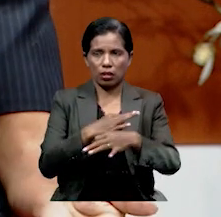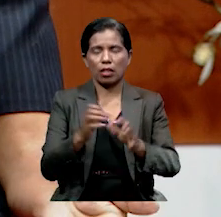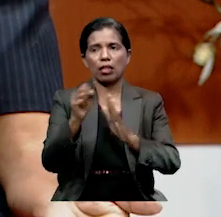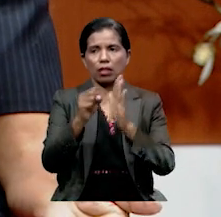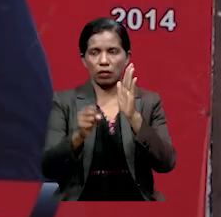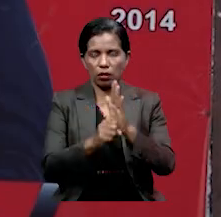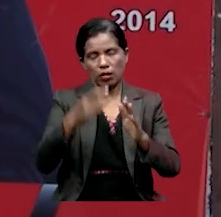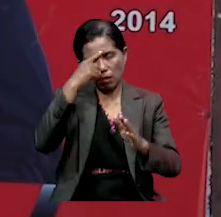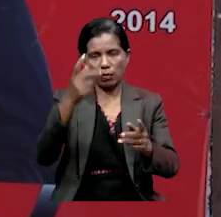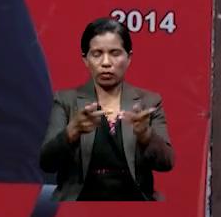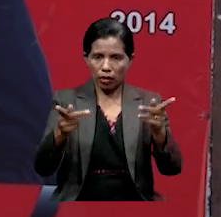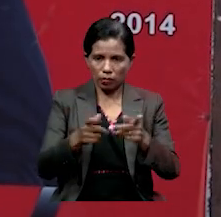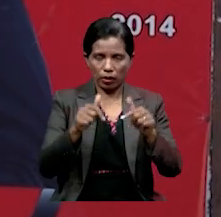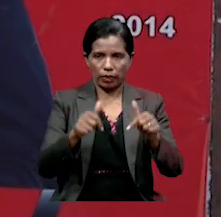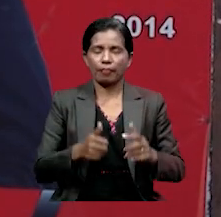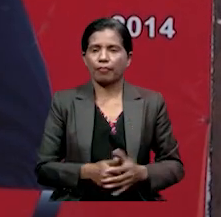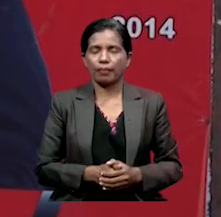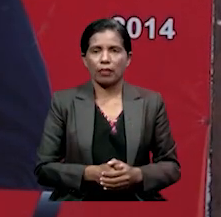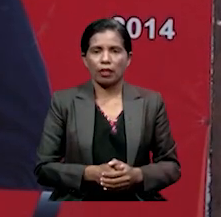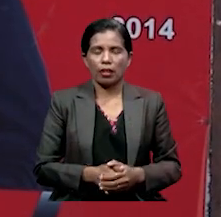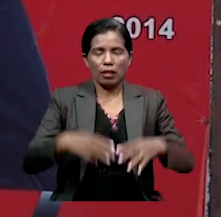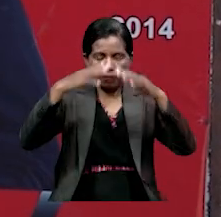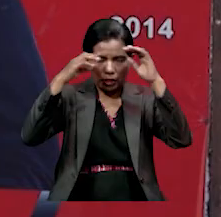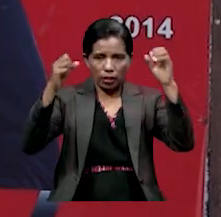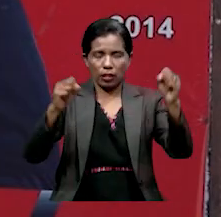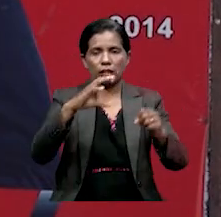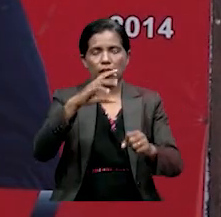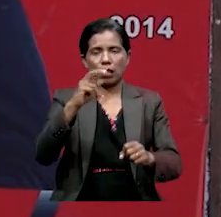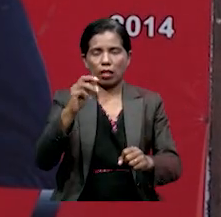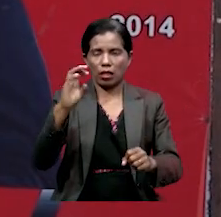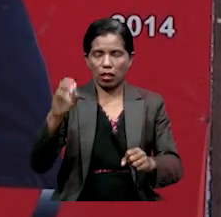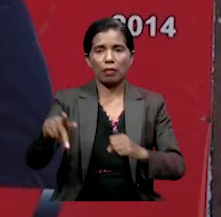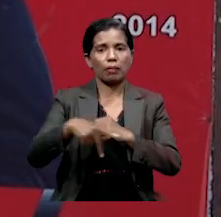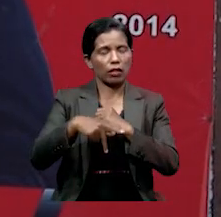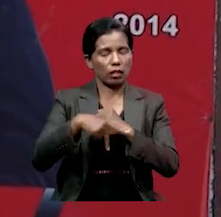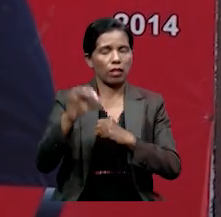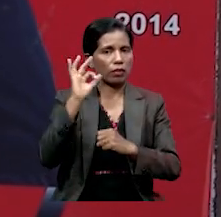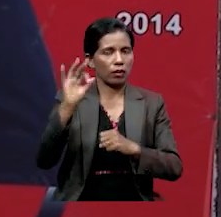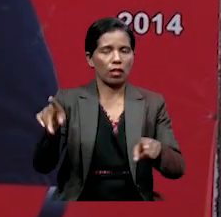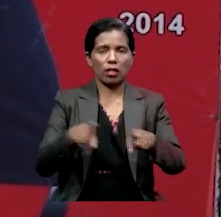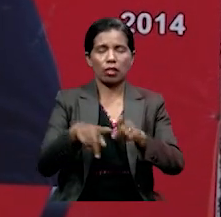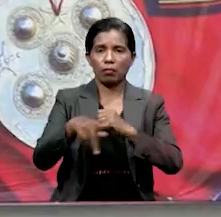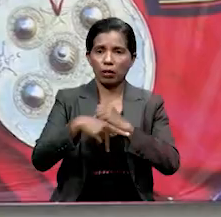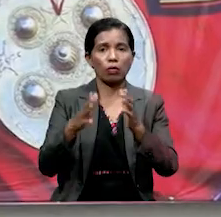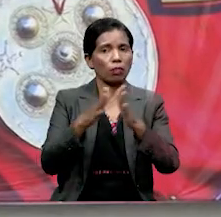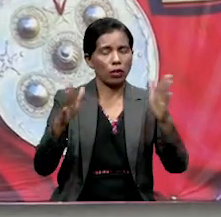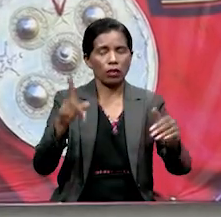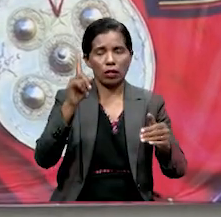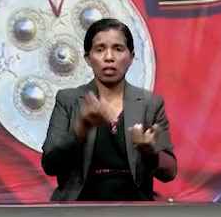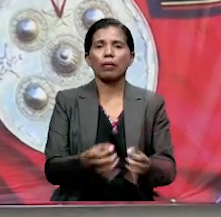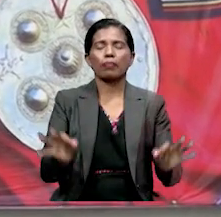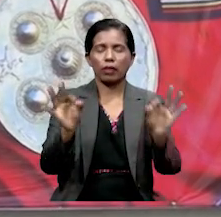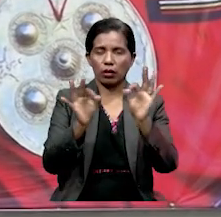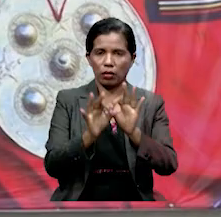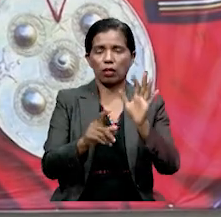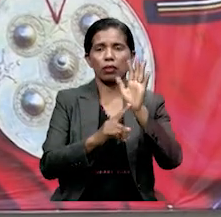Fatin makidane dulu si Fatin alendane presidente CNE Mosa Teten partido Fretelin nuda partido bot ida importante atu